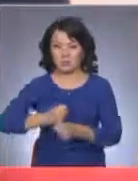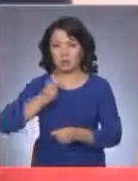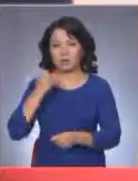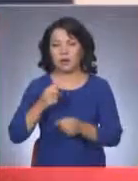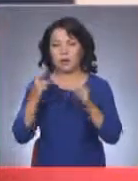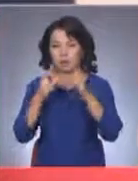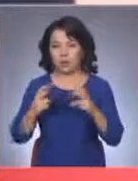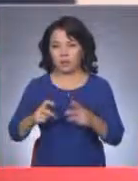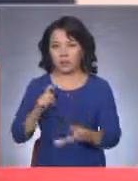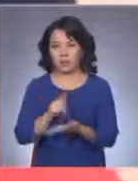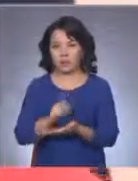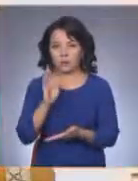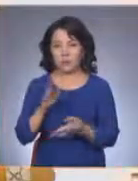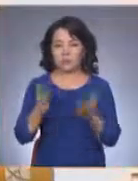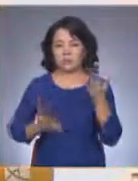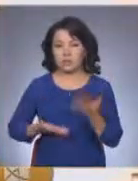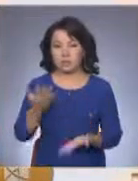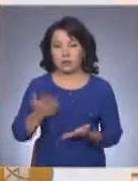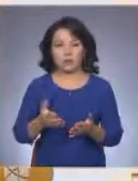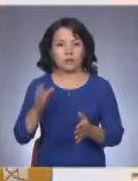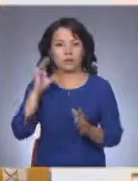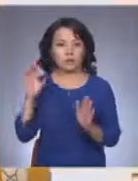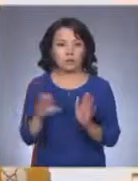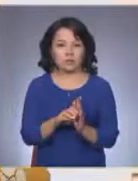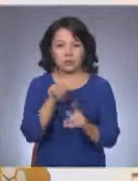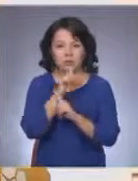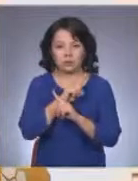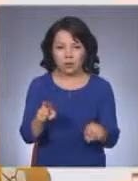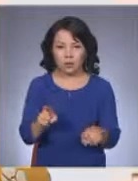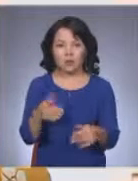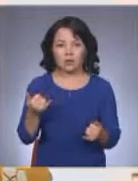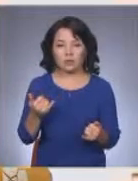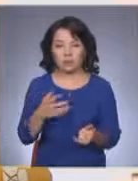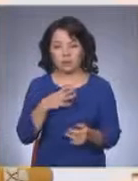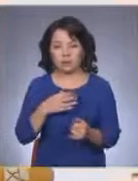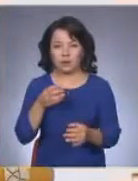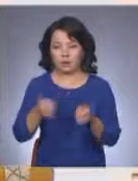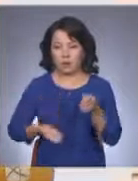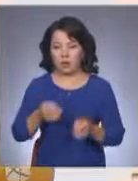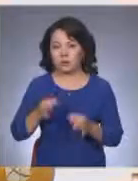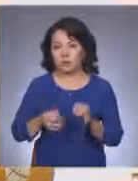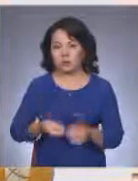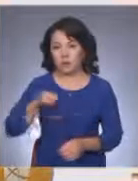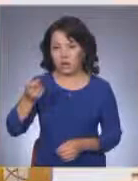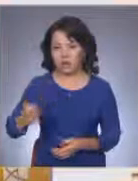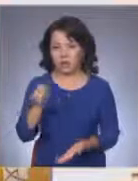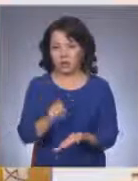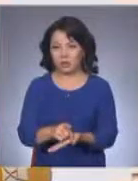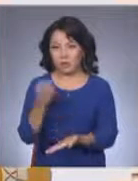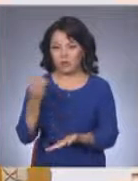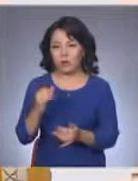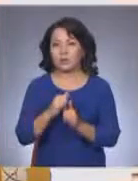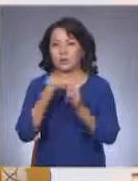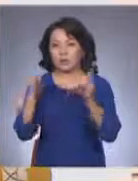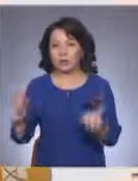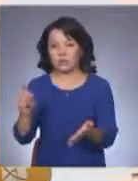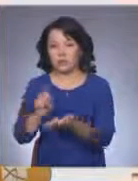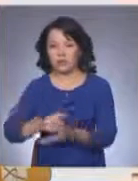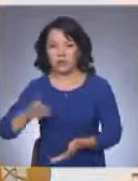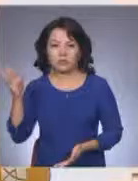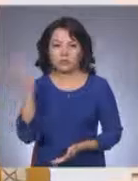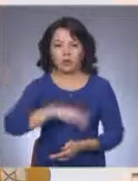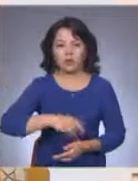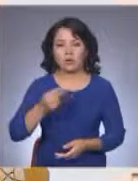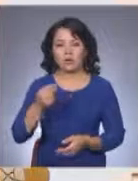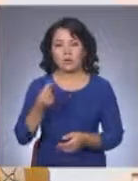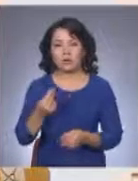қолданамыз. Заң бұзушылық жөнделмесе, онда біз тиісті материалды сотқа өткізіп, сот ары қарай одан да үлкен айыппұл салып,